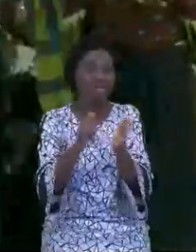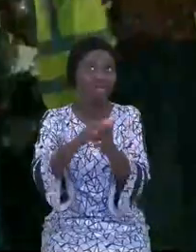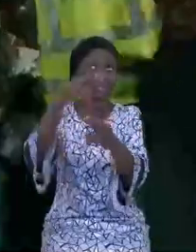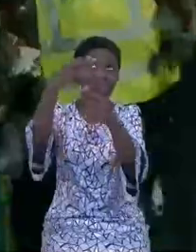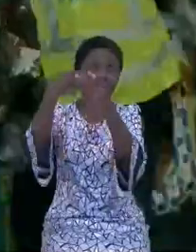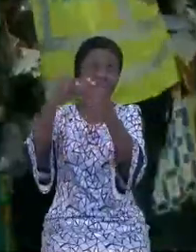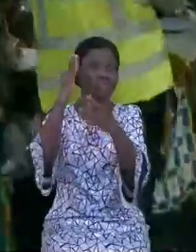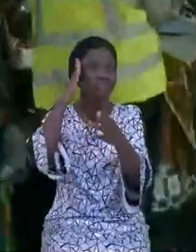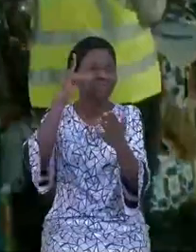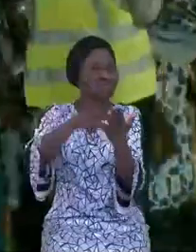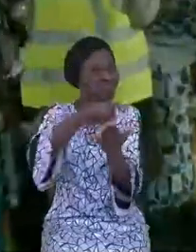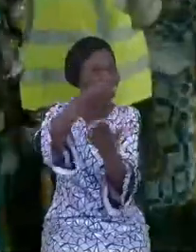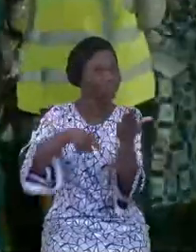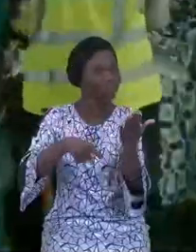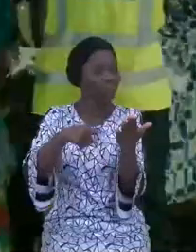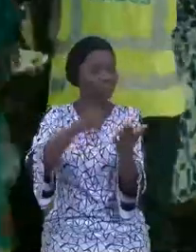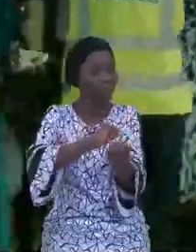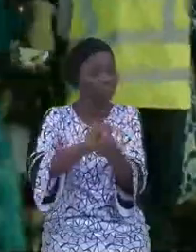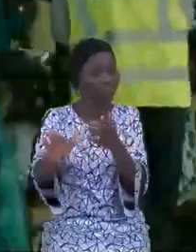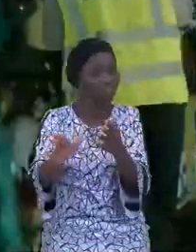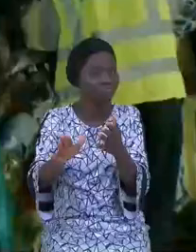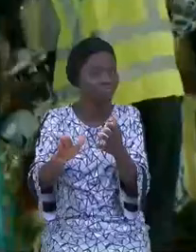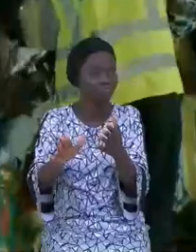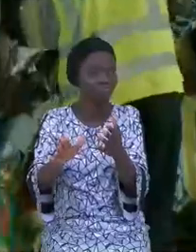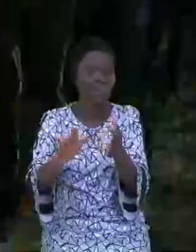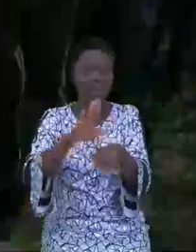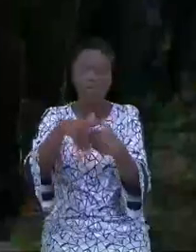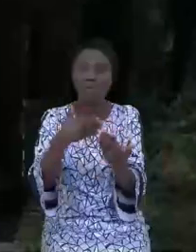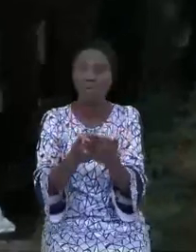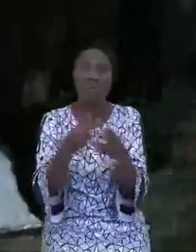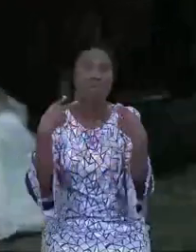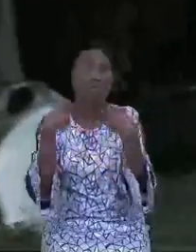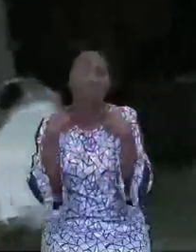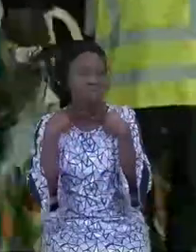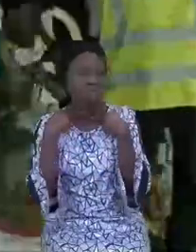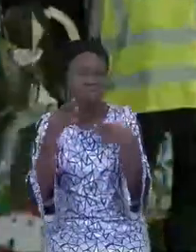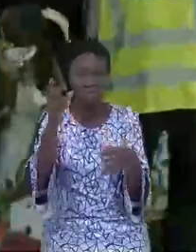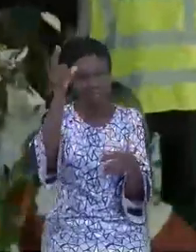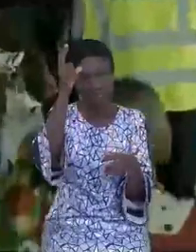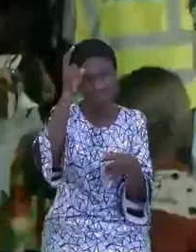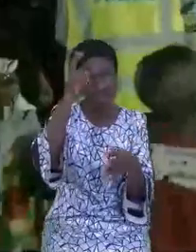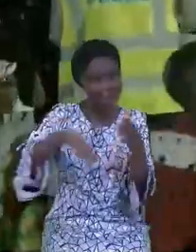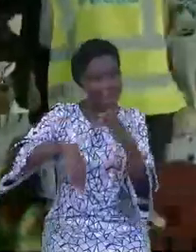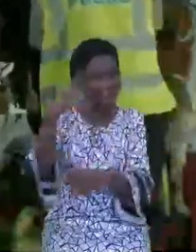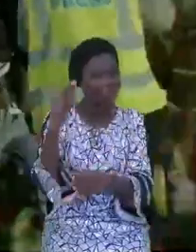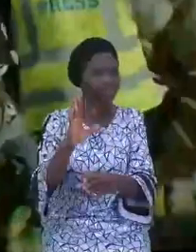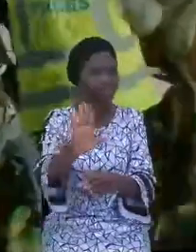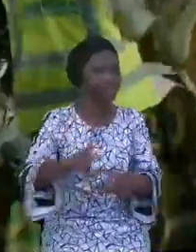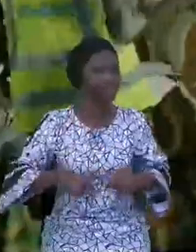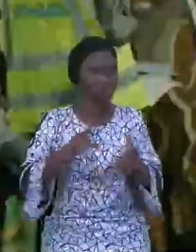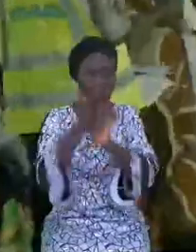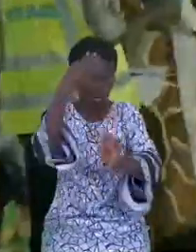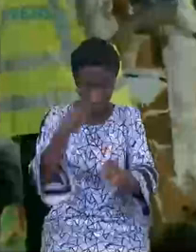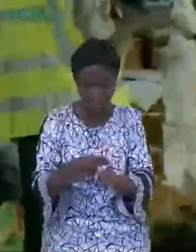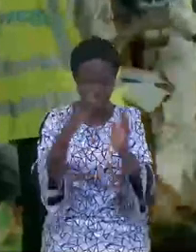Et ce nom va détruire tous les jougs du diable de ta vie au nom